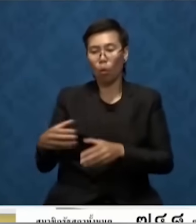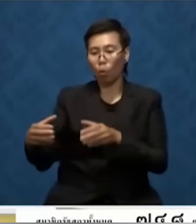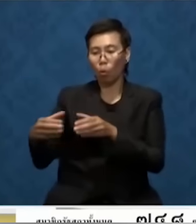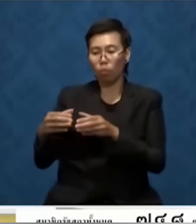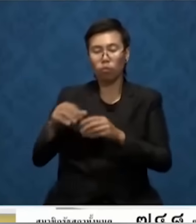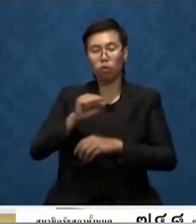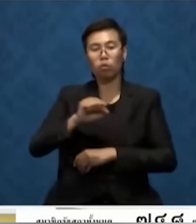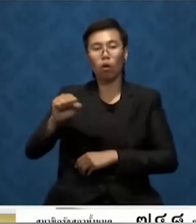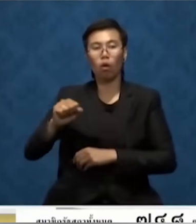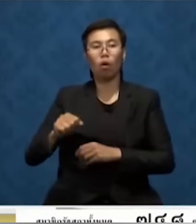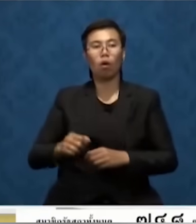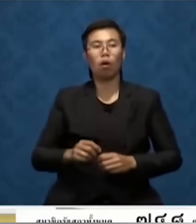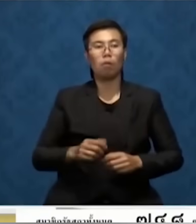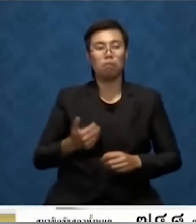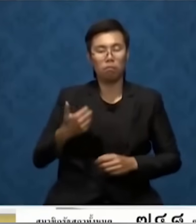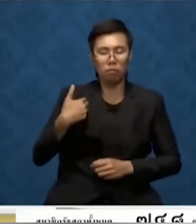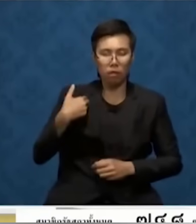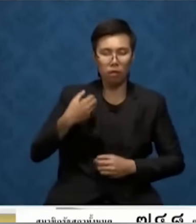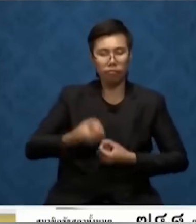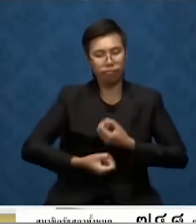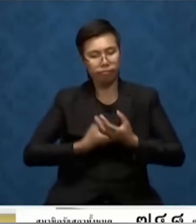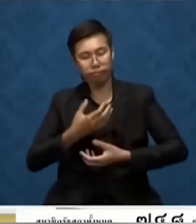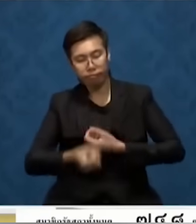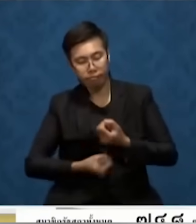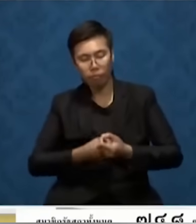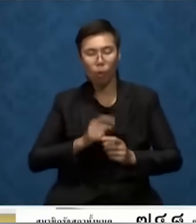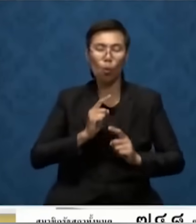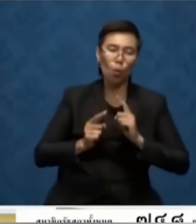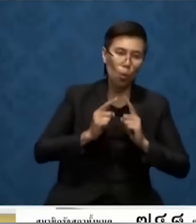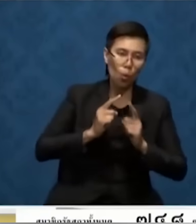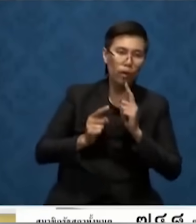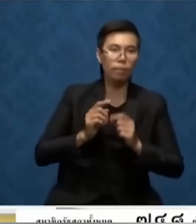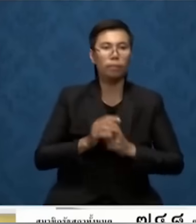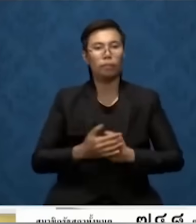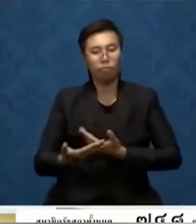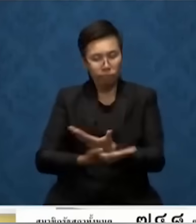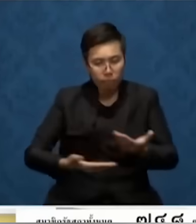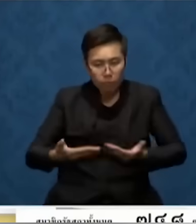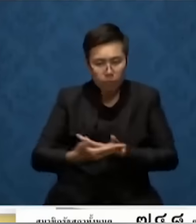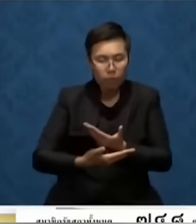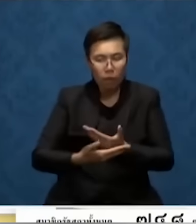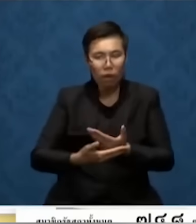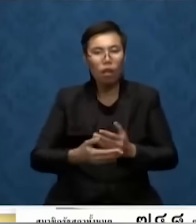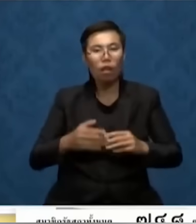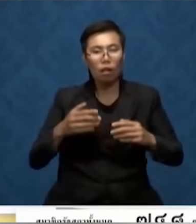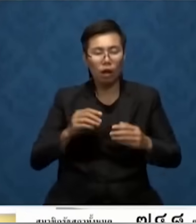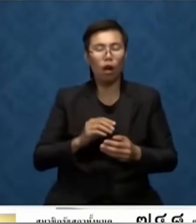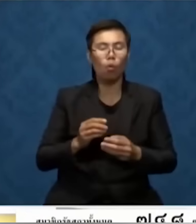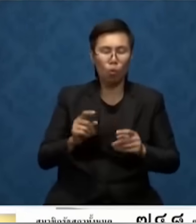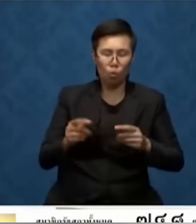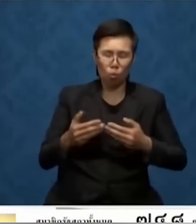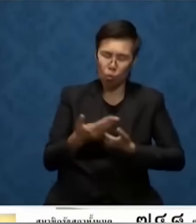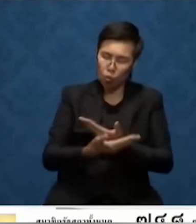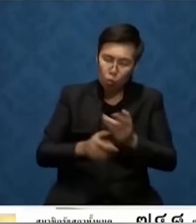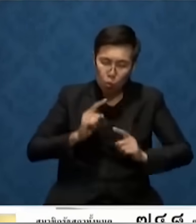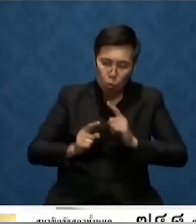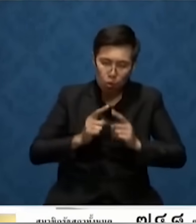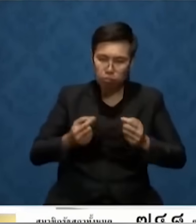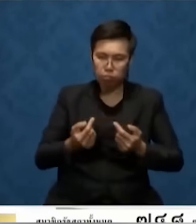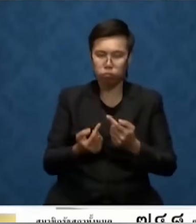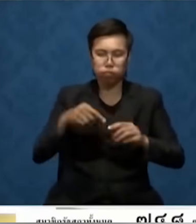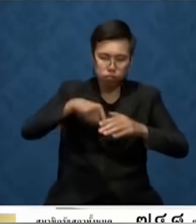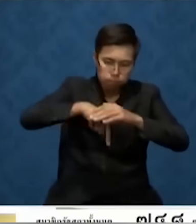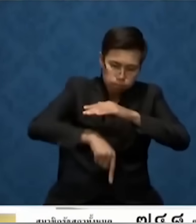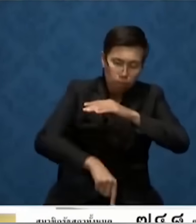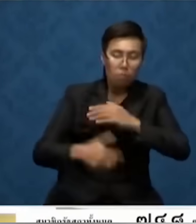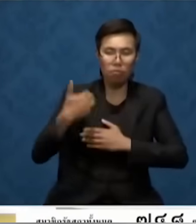ก็ได้มีการอภิปรายแสดงความคิดเห็นในประเด็นนี้กันอย่างกว้างขวางแล้วก็ละเอียดแล้วก็เราก็มีหัวหน้